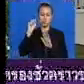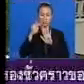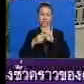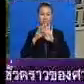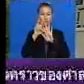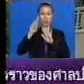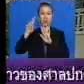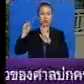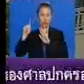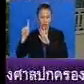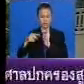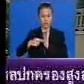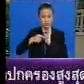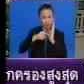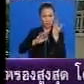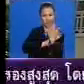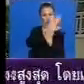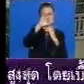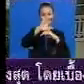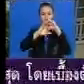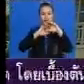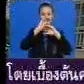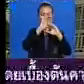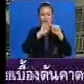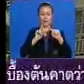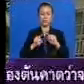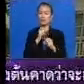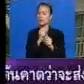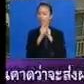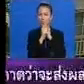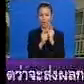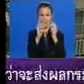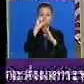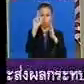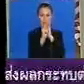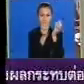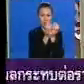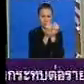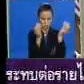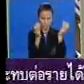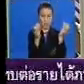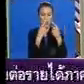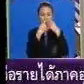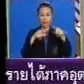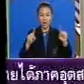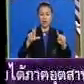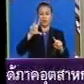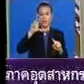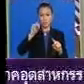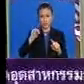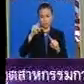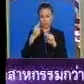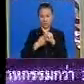181โครงการทั่วประเทศให้ดำเนินการตามมาตรา 67ของรัฐธรรมนูญแต่หากไม่ได้รับการตอบรับภายในวันที่ 30